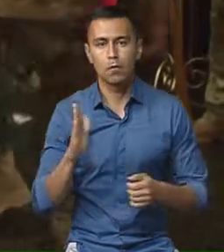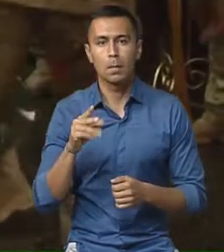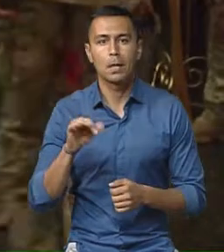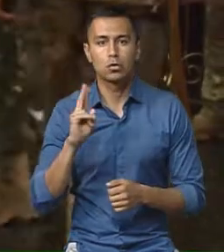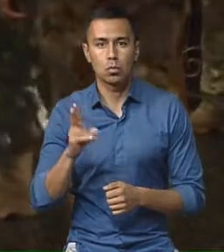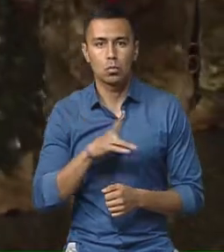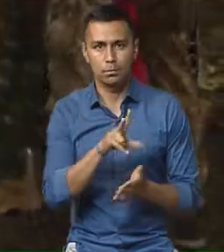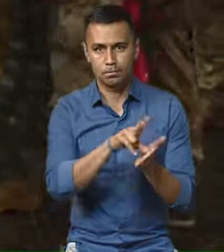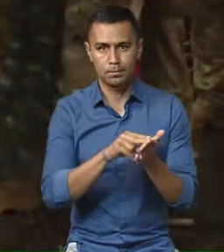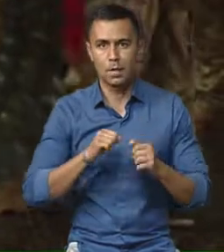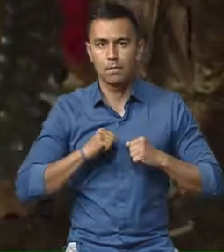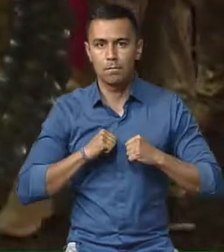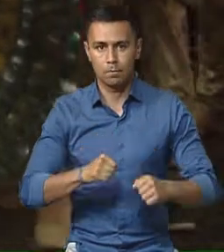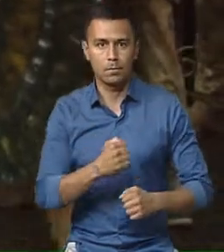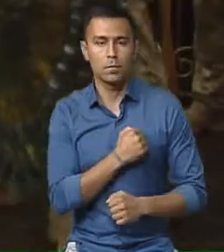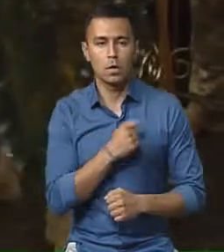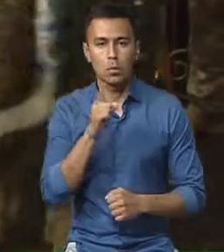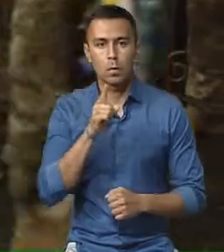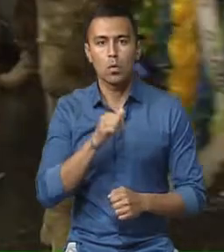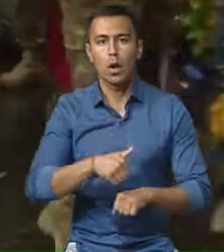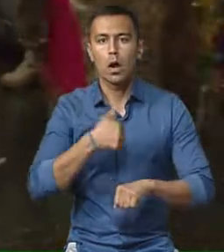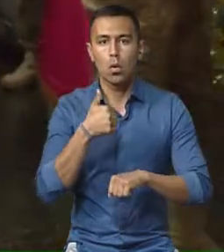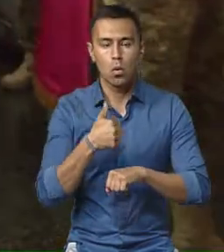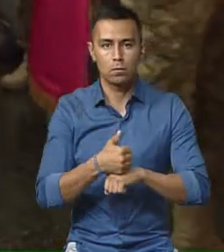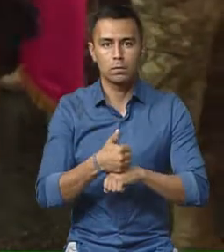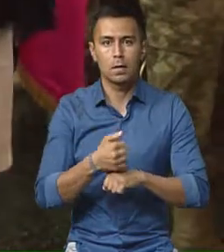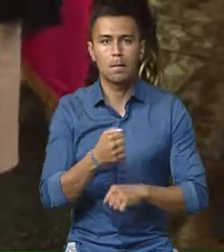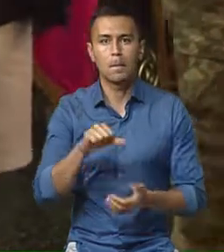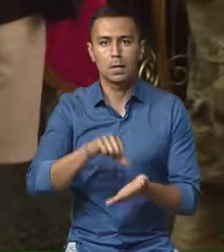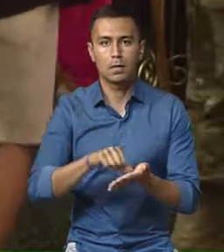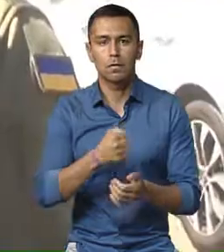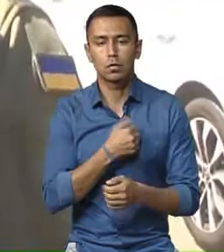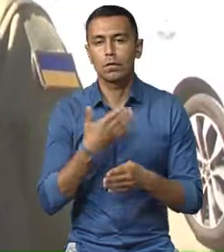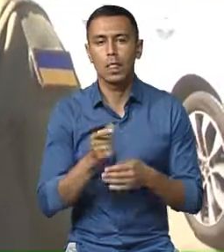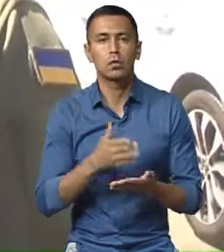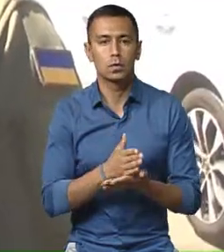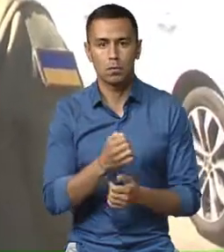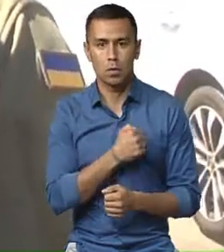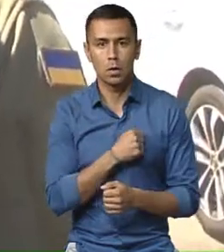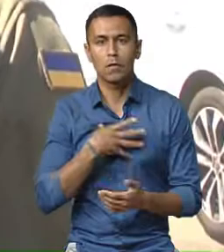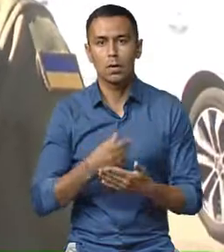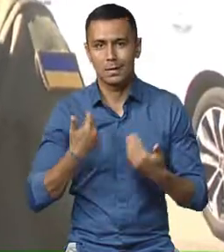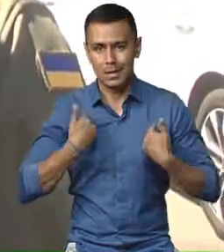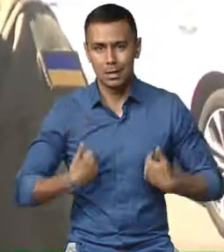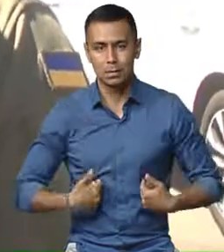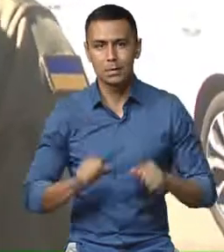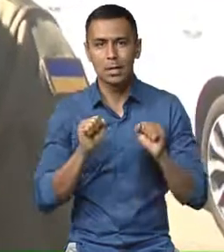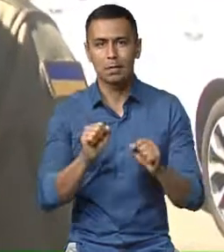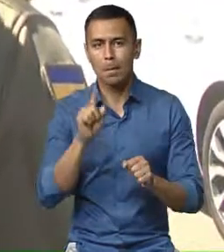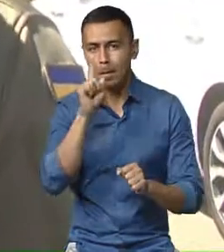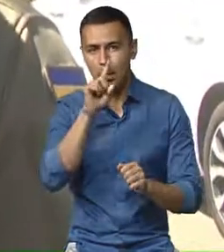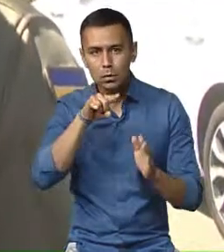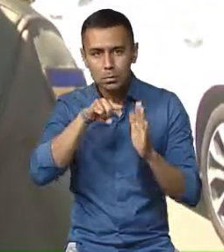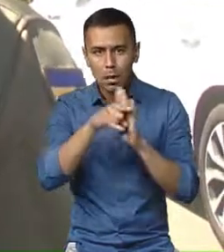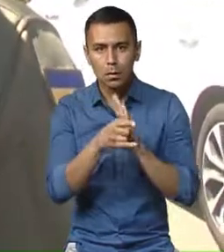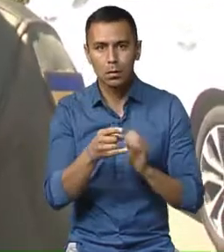Мельничук був зразковим воїном, розповідає про героя представник військової частини, де служив боєць. Своїм тілом закрив маленьку шпаринку